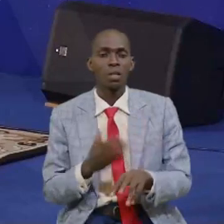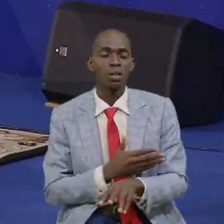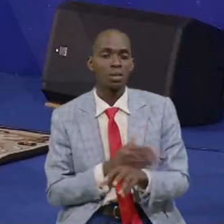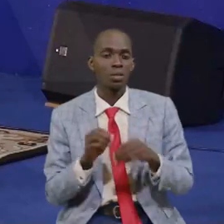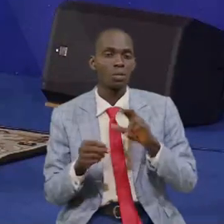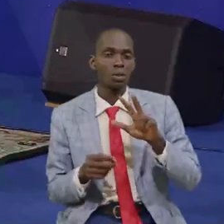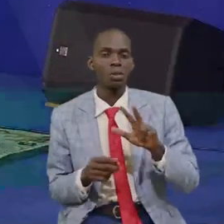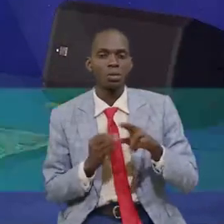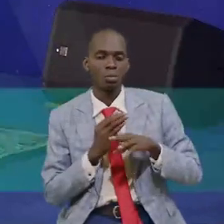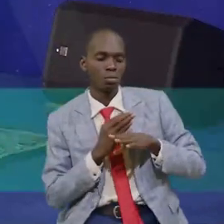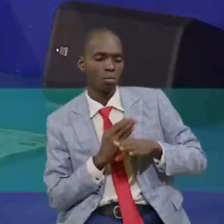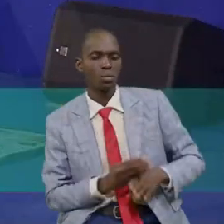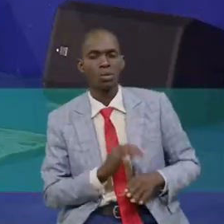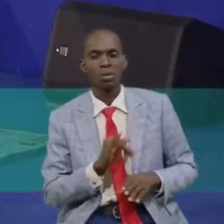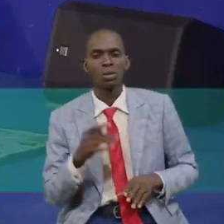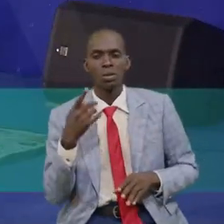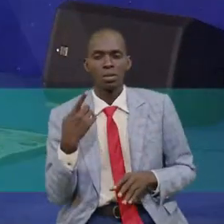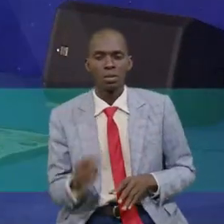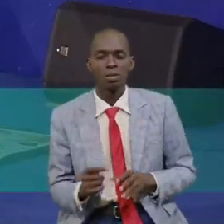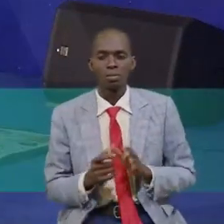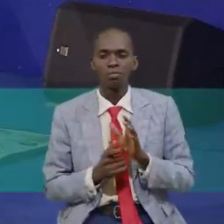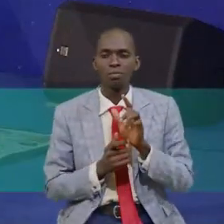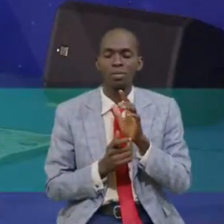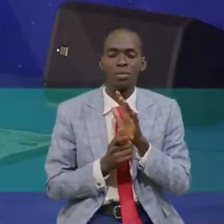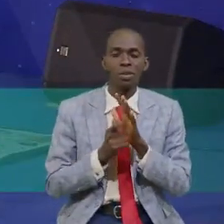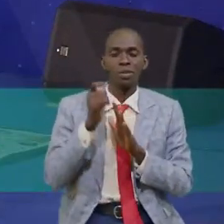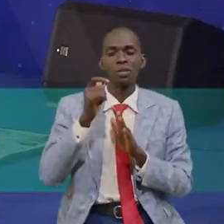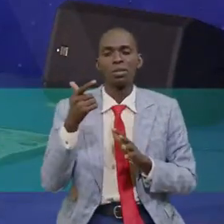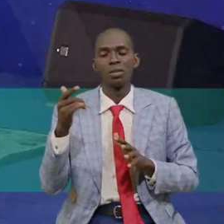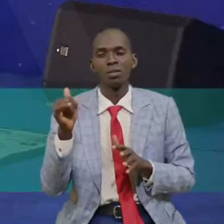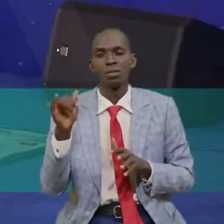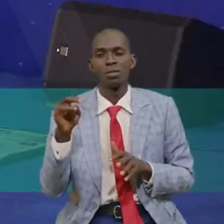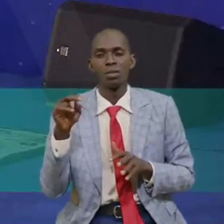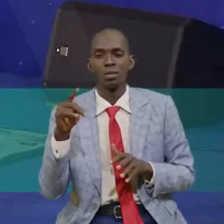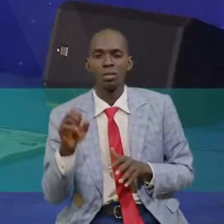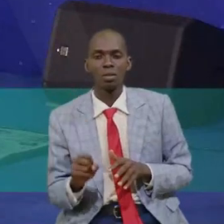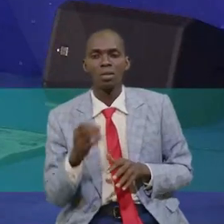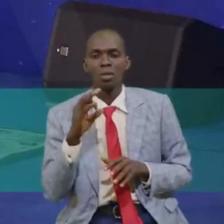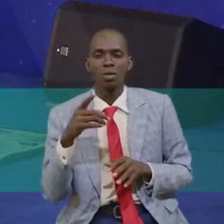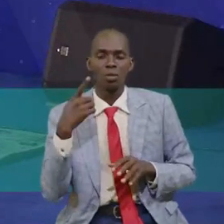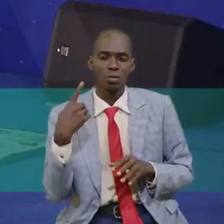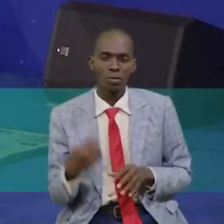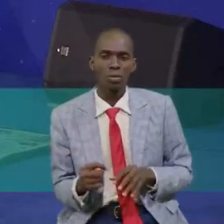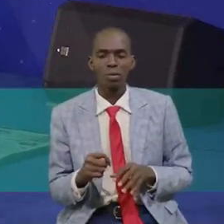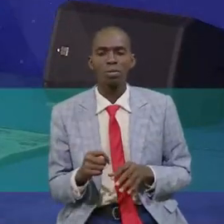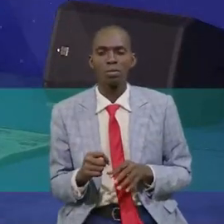Prévenir les géants. Des obstacles de la foi, de la peur.